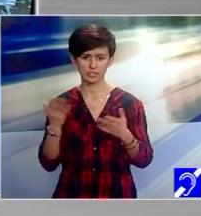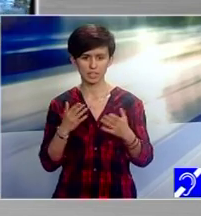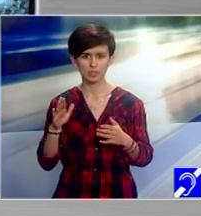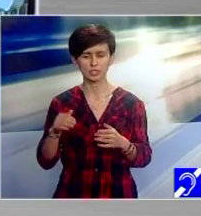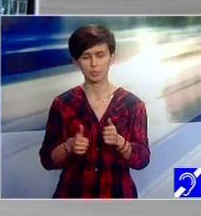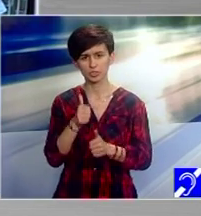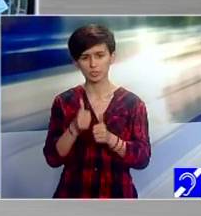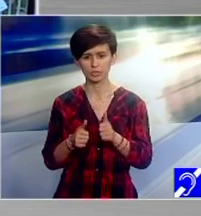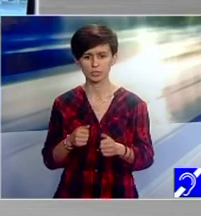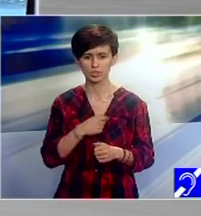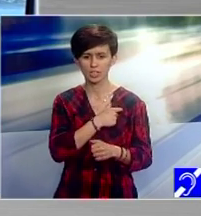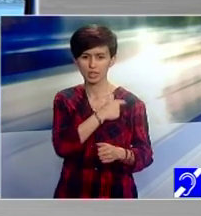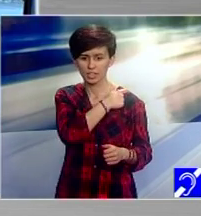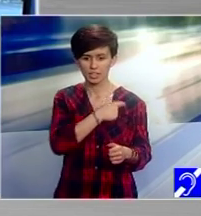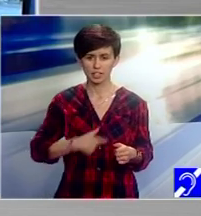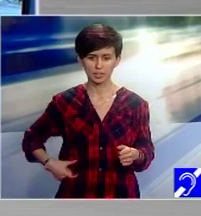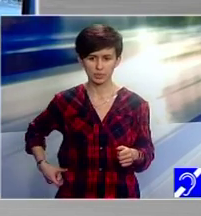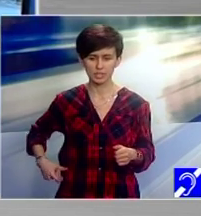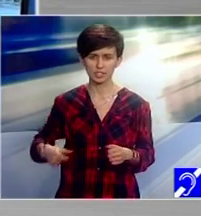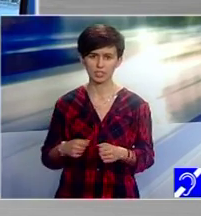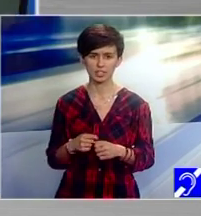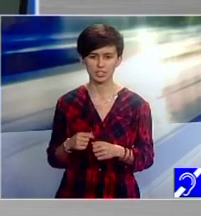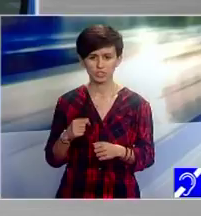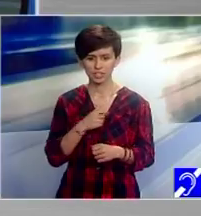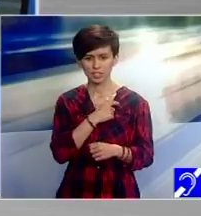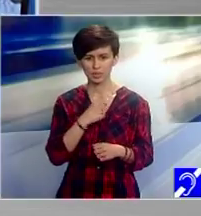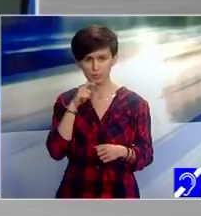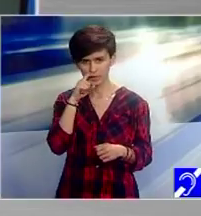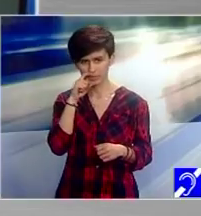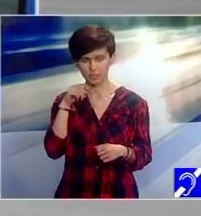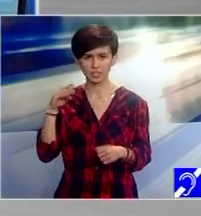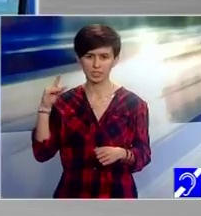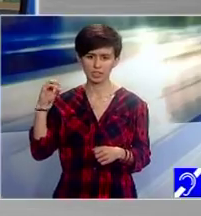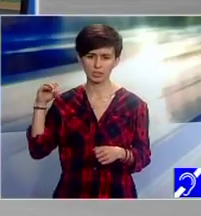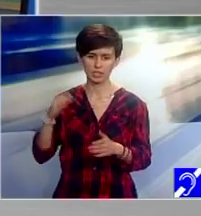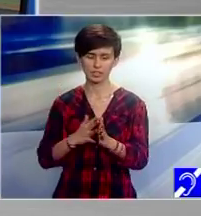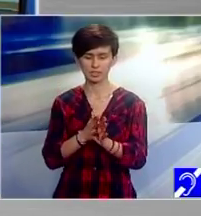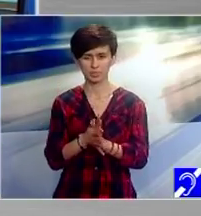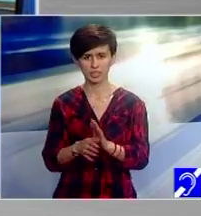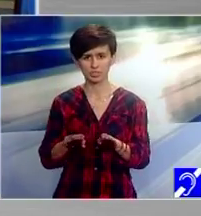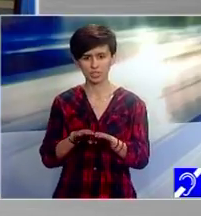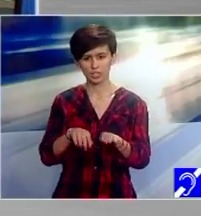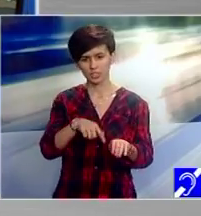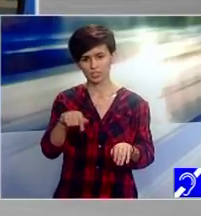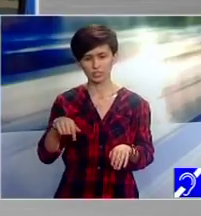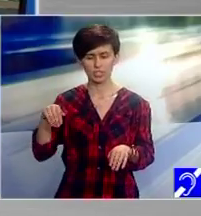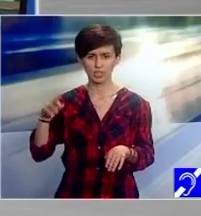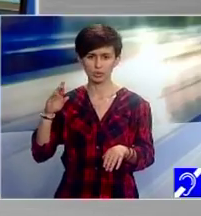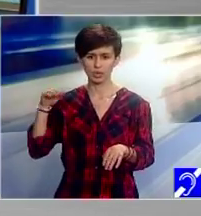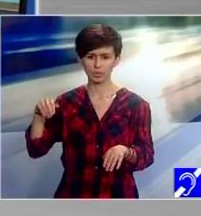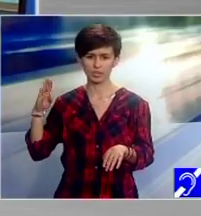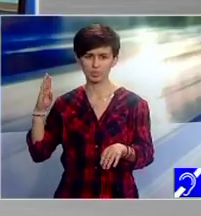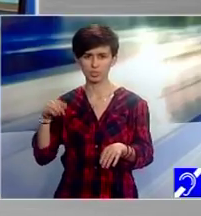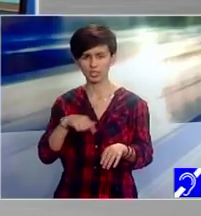Miss și Mr. Down, dar și alte activități interesante în care sunt implicați colegii noștri Raluca, Mihai și Bogdan. Noi vă vom ține la curent pe